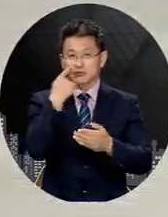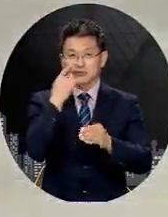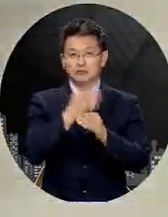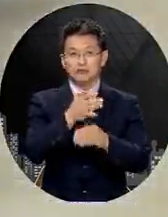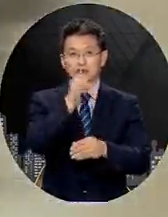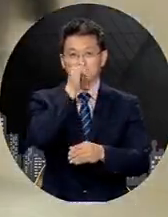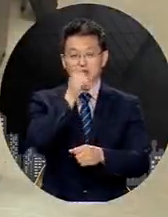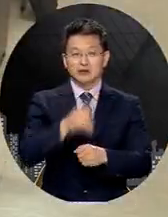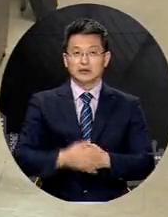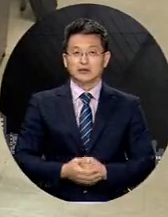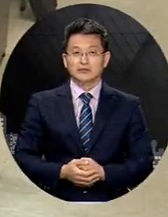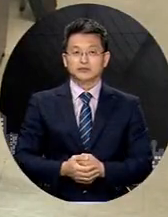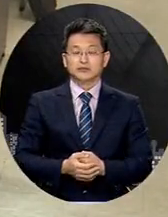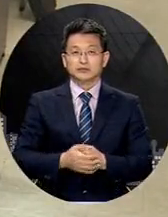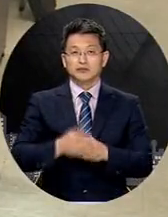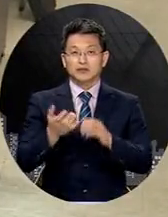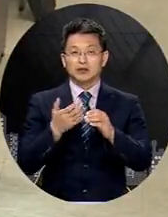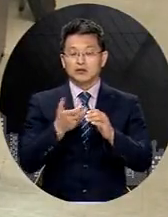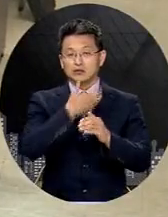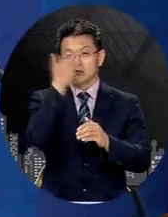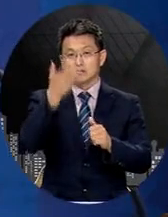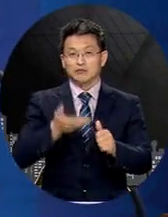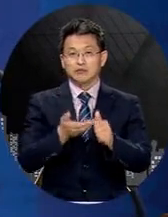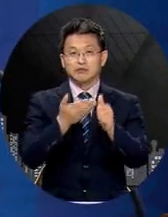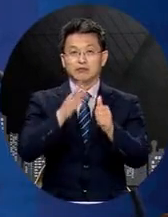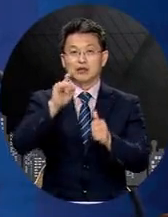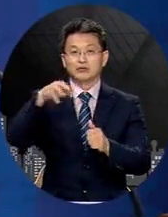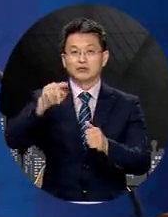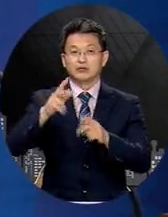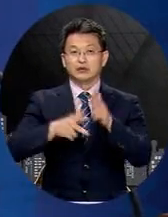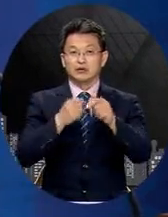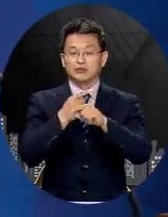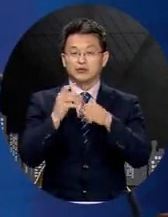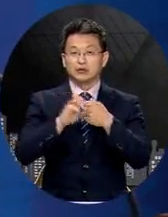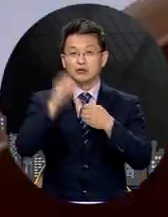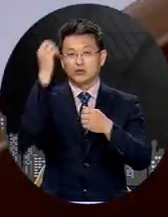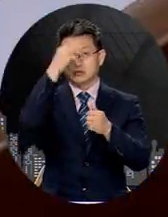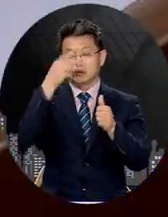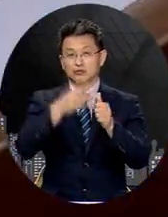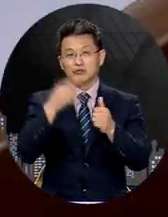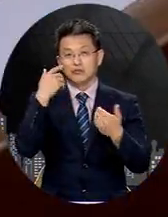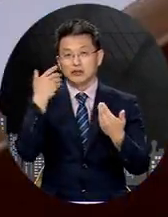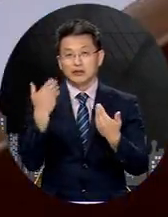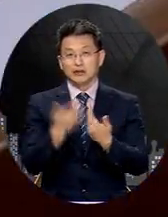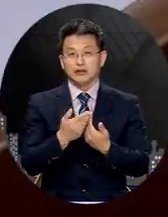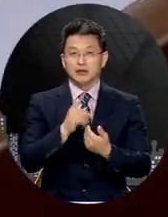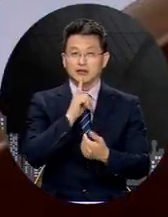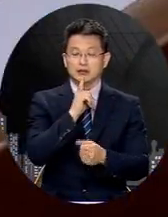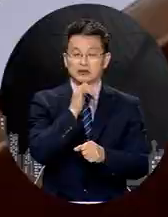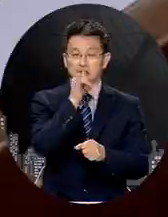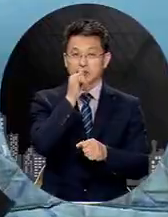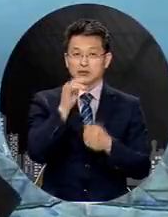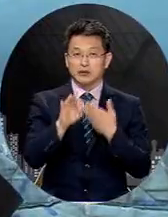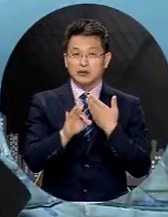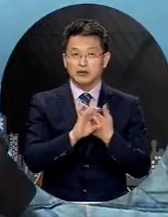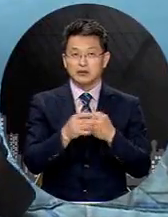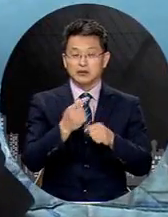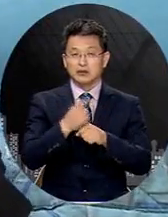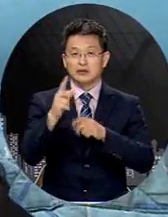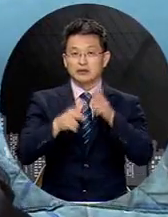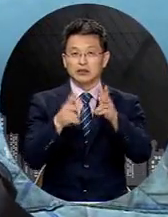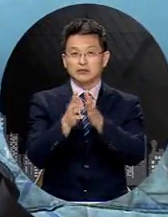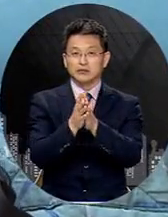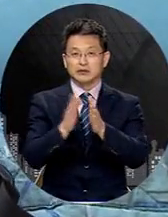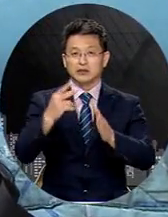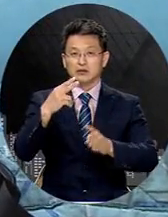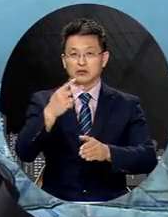겁니다. 앞서 꿈키움 바우처 사업 추진을 두고 고성군 의회의 반대에 부딪혔던 고성군. 내년 사업 시행